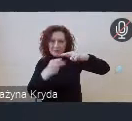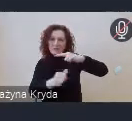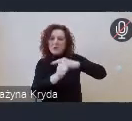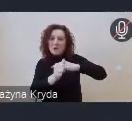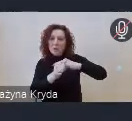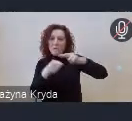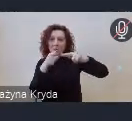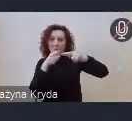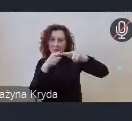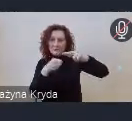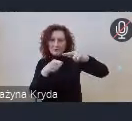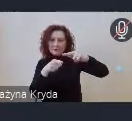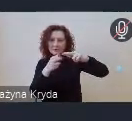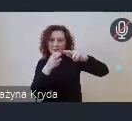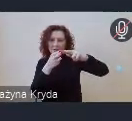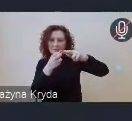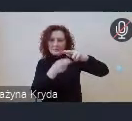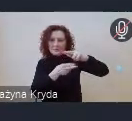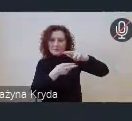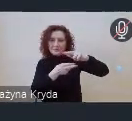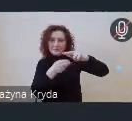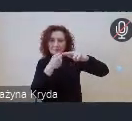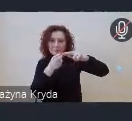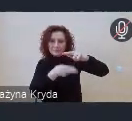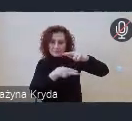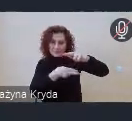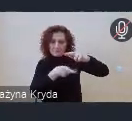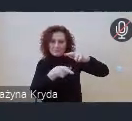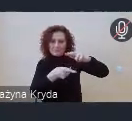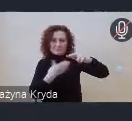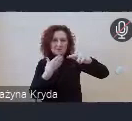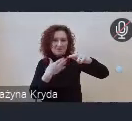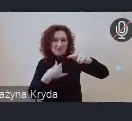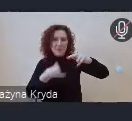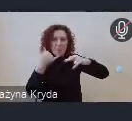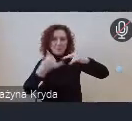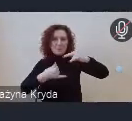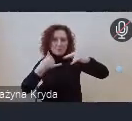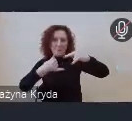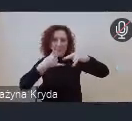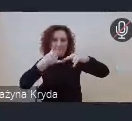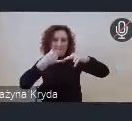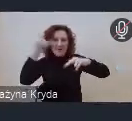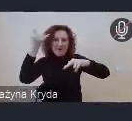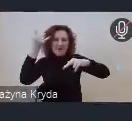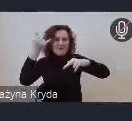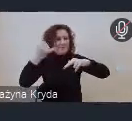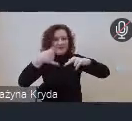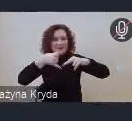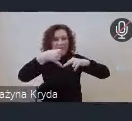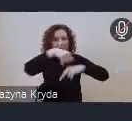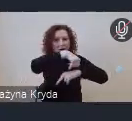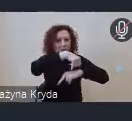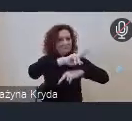jest prosta tylko dostaje skośny fragment samo noga nawet jak będzie jechała po tym to ma mniejszą szansę że cię zablokuję bo nie ma